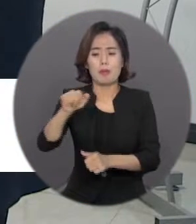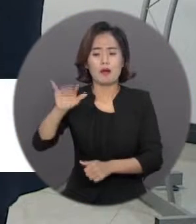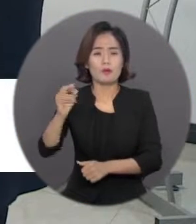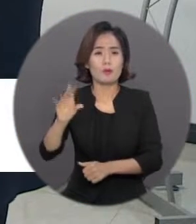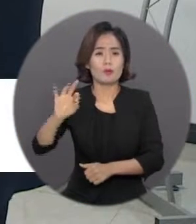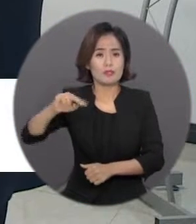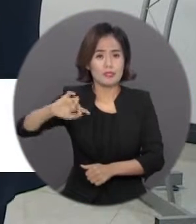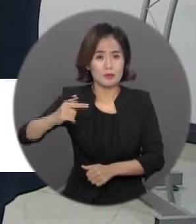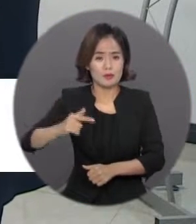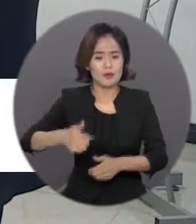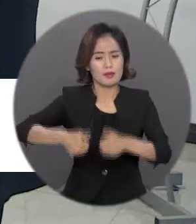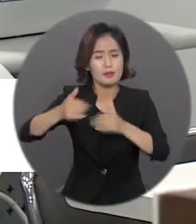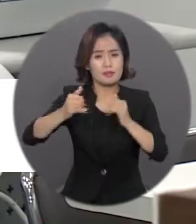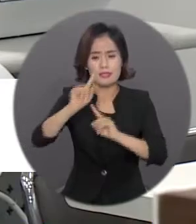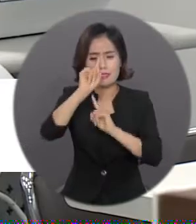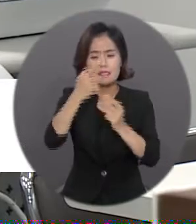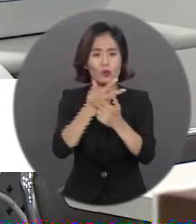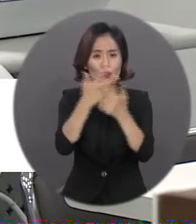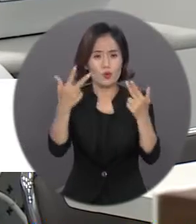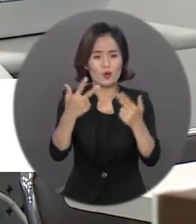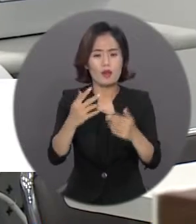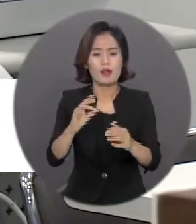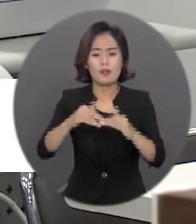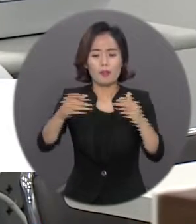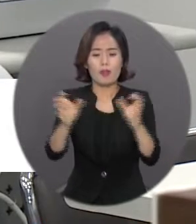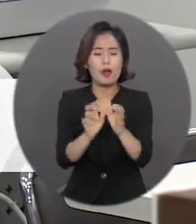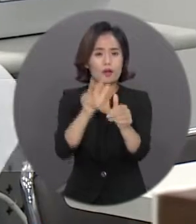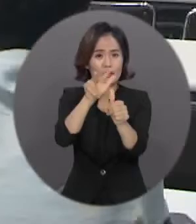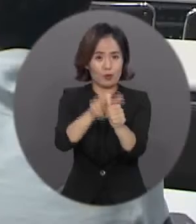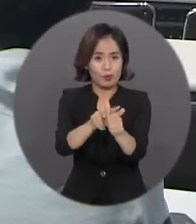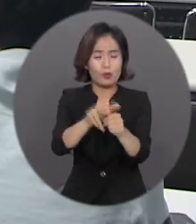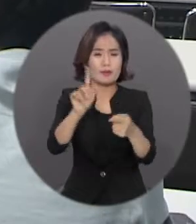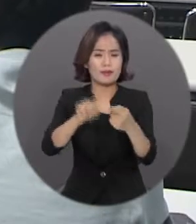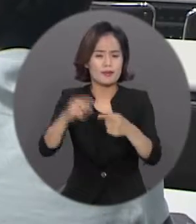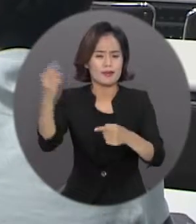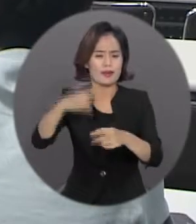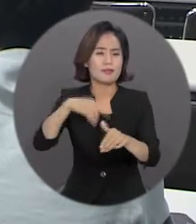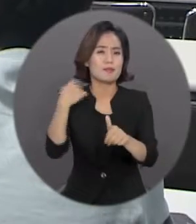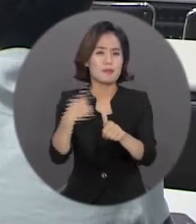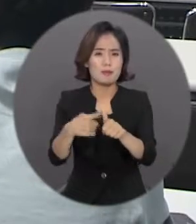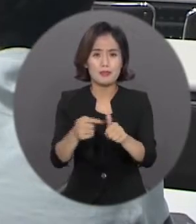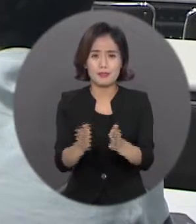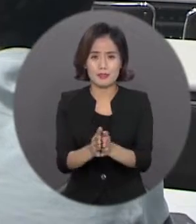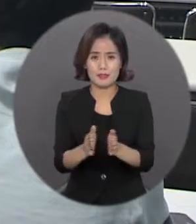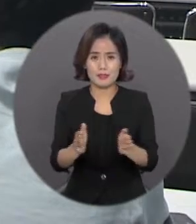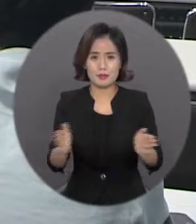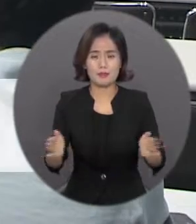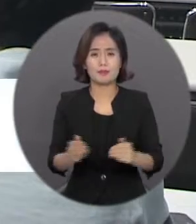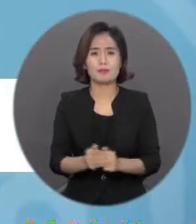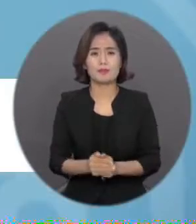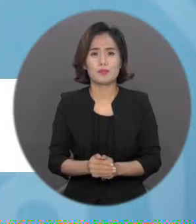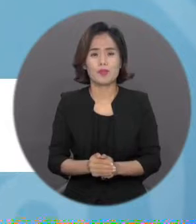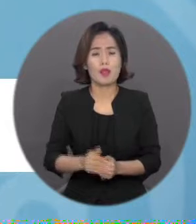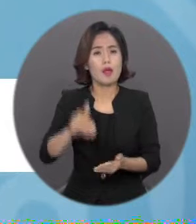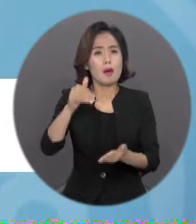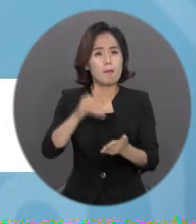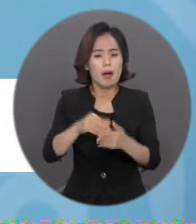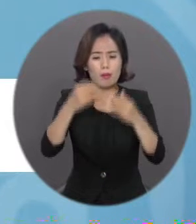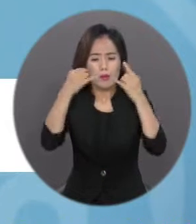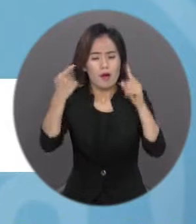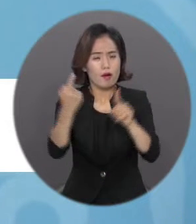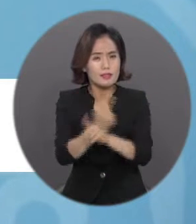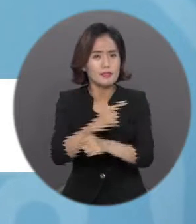의원은 경쟁자인 이재명 의원의 당권 도전에 대해서 이렇게 날을 세웠습니다. 반성과 혁신에